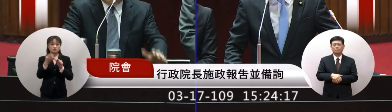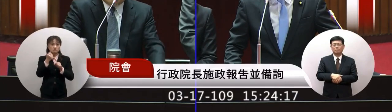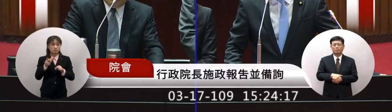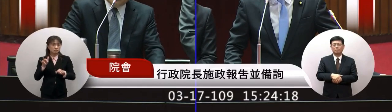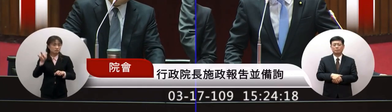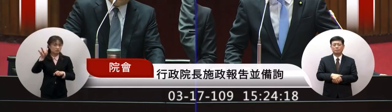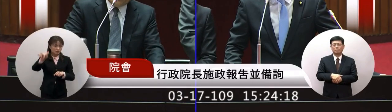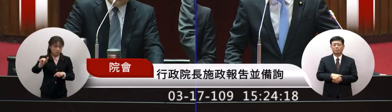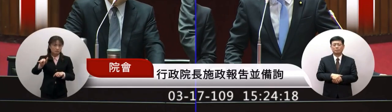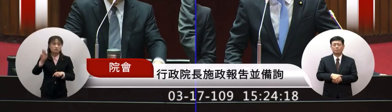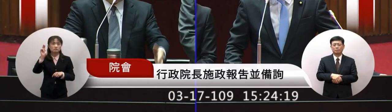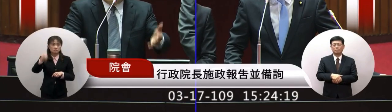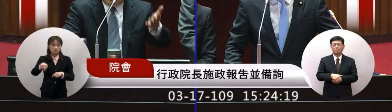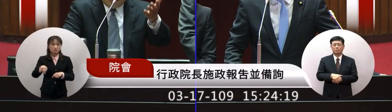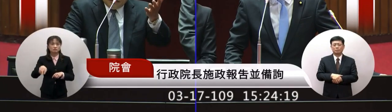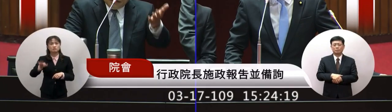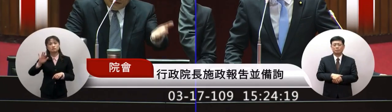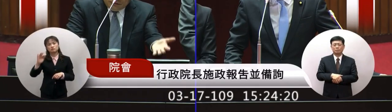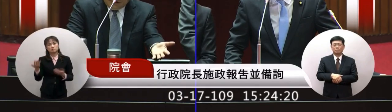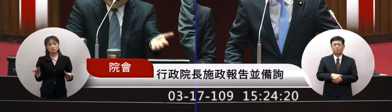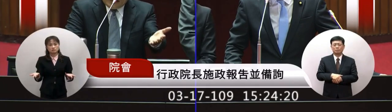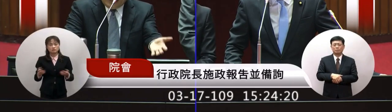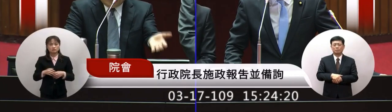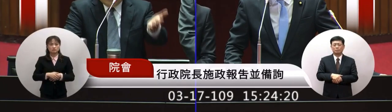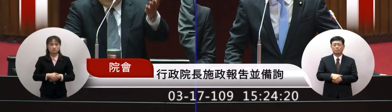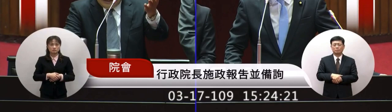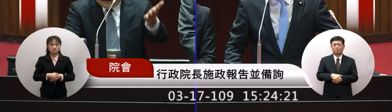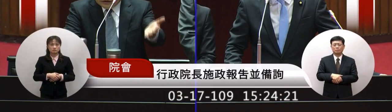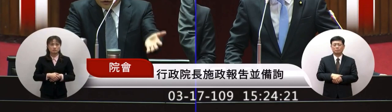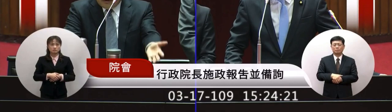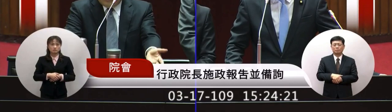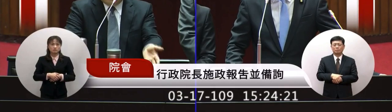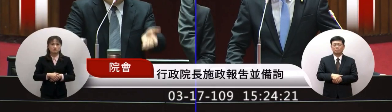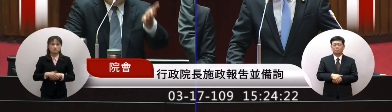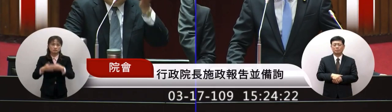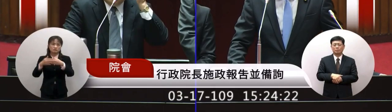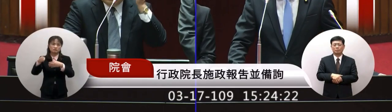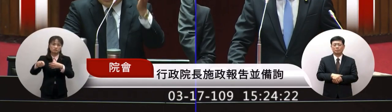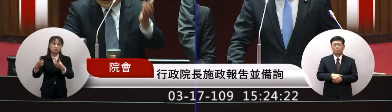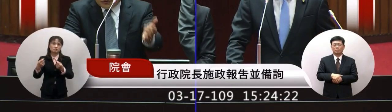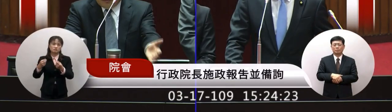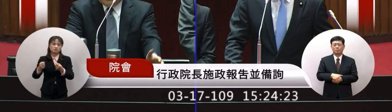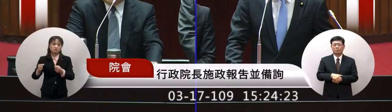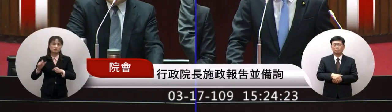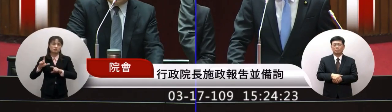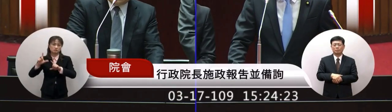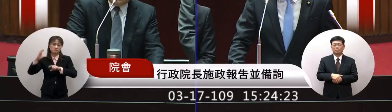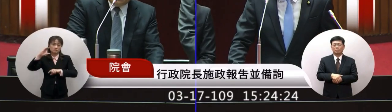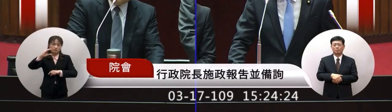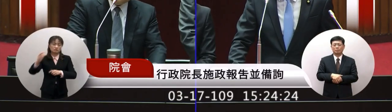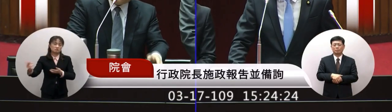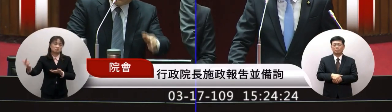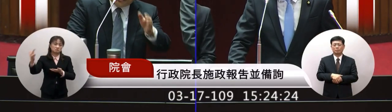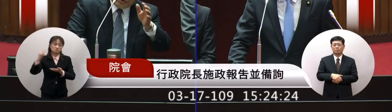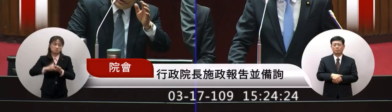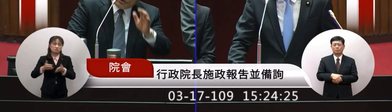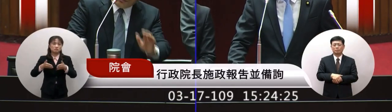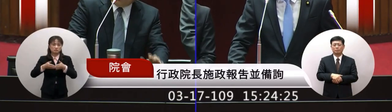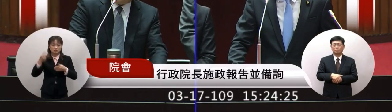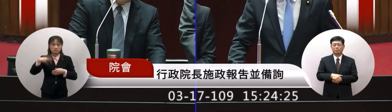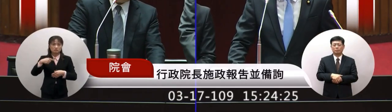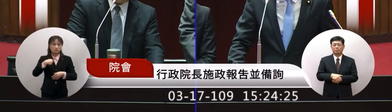好好的嘛，对不对？结果你看看，还是东方航空，同时我们的检疫人员是